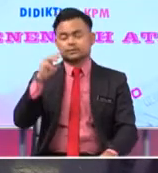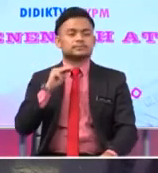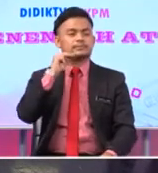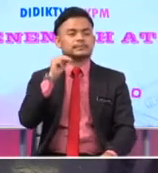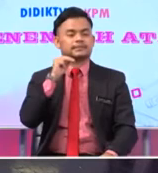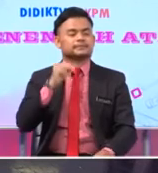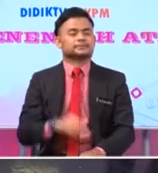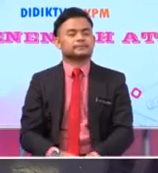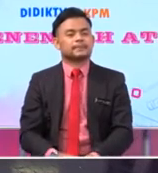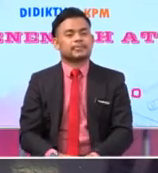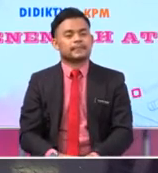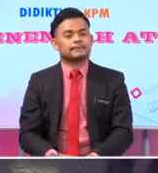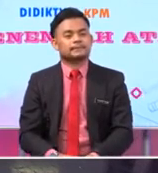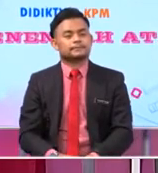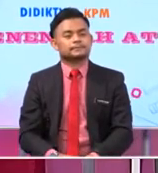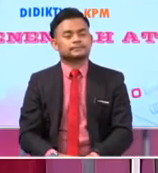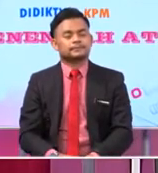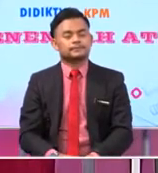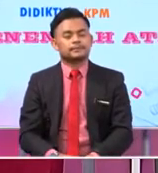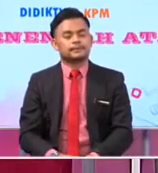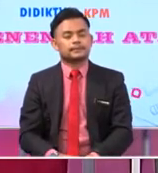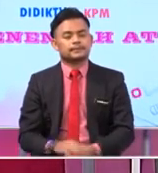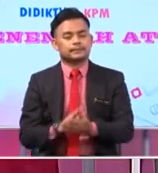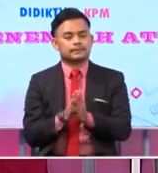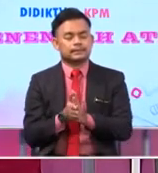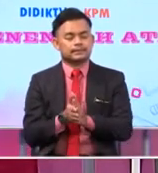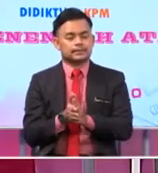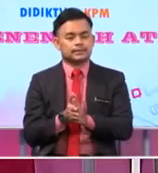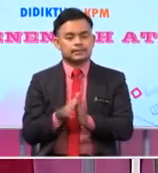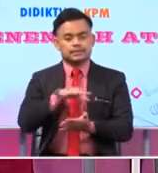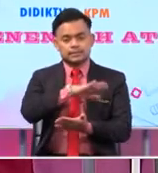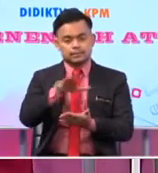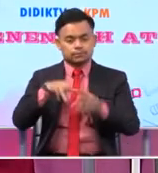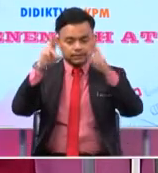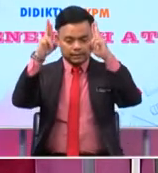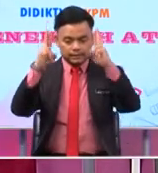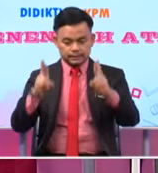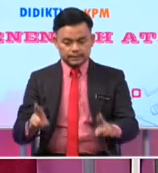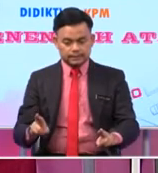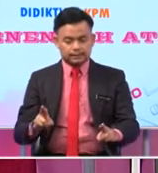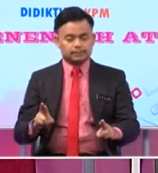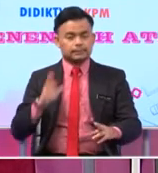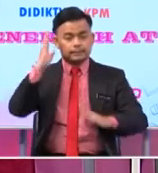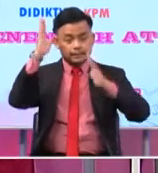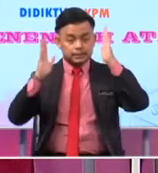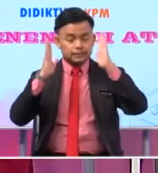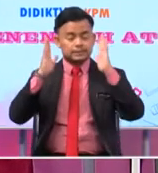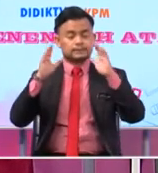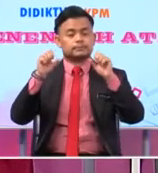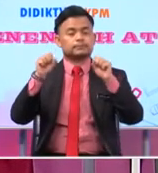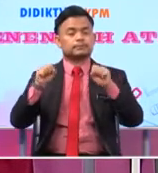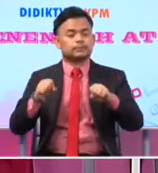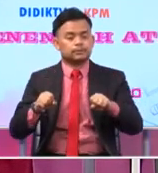Hah Jadi kita sebagai rakyat indonesia kita boleh mengharumkan nama negara dalam berbagai bidang